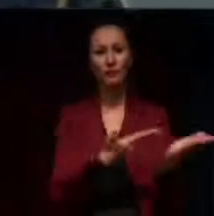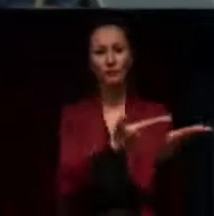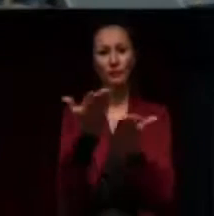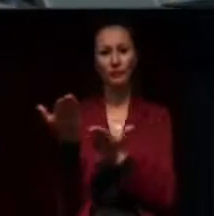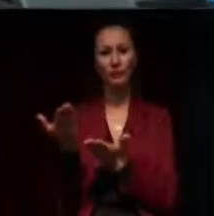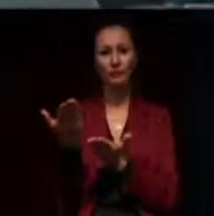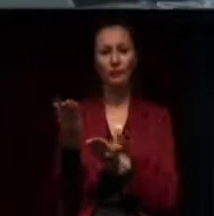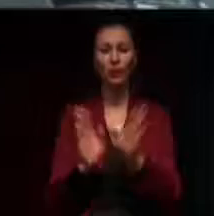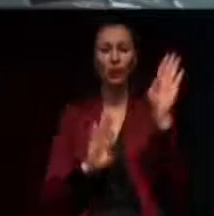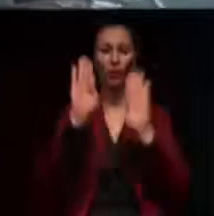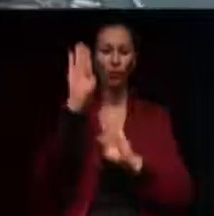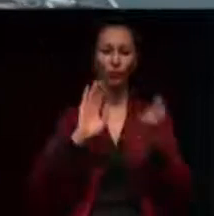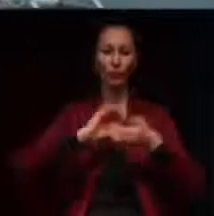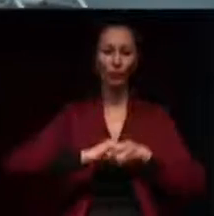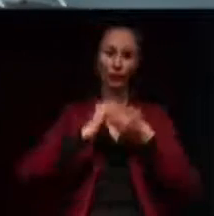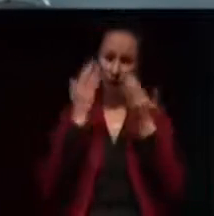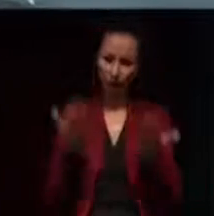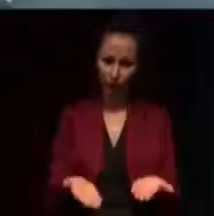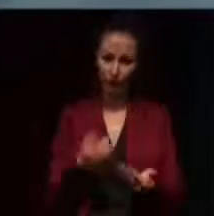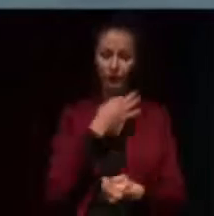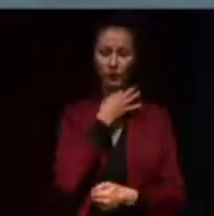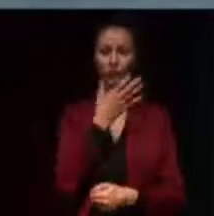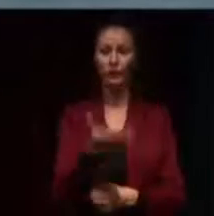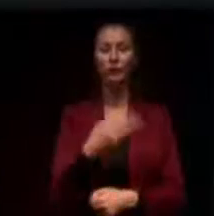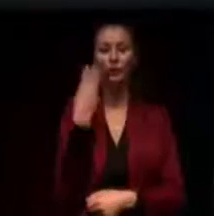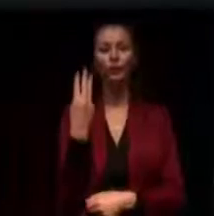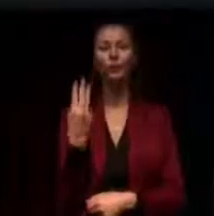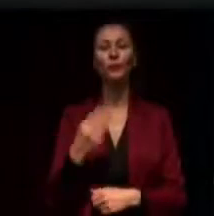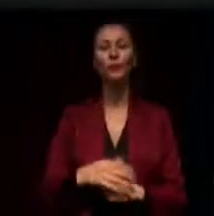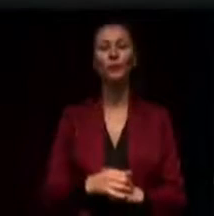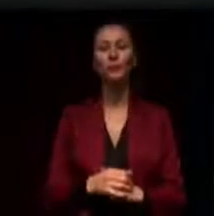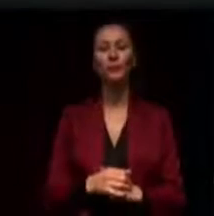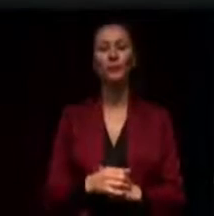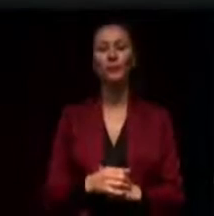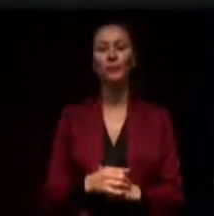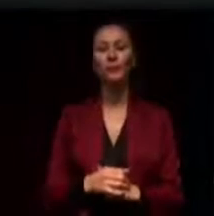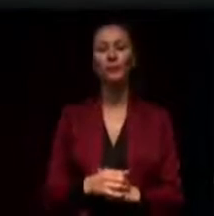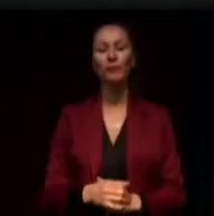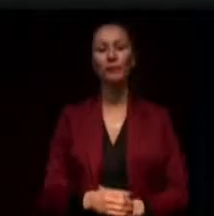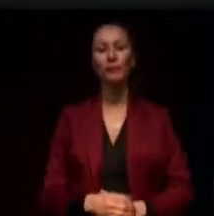sunuyorum. Kabul edenler, etmeyenler oy birliğiyle kabul edilmiştir. Teşekkür ediyorum. Üç.